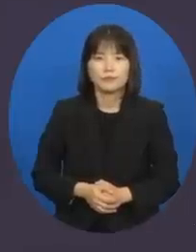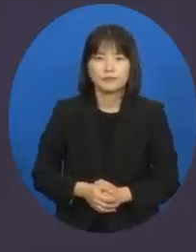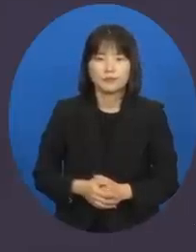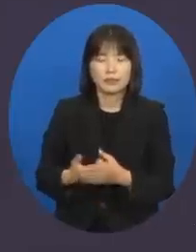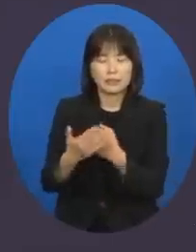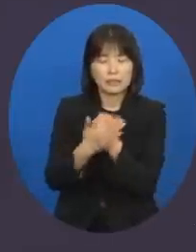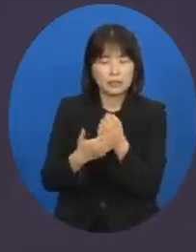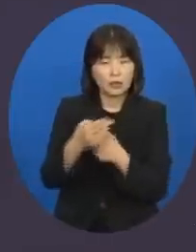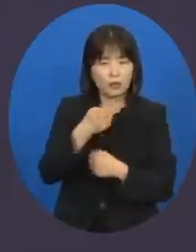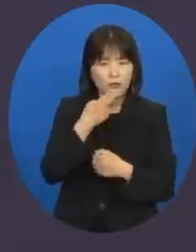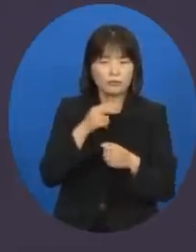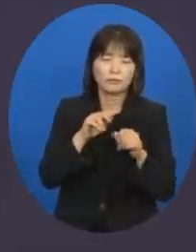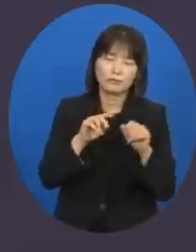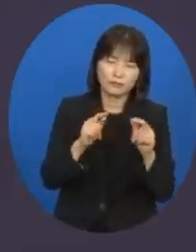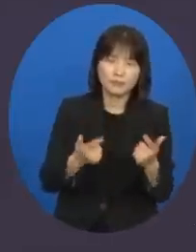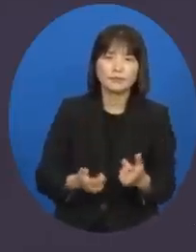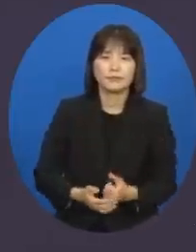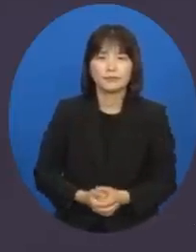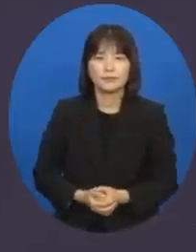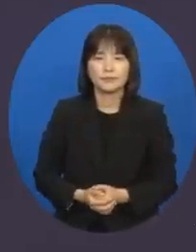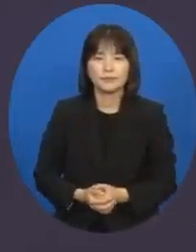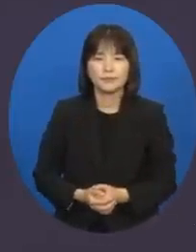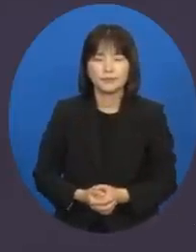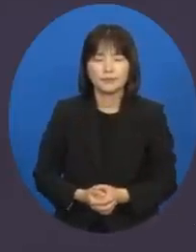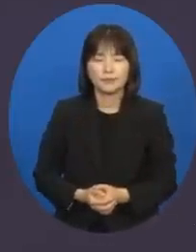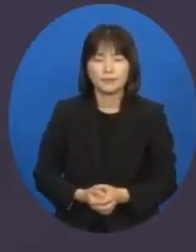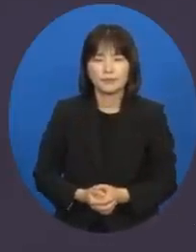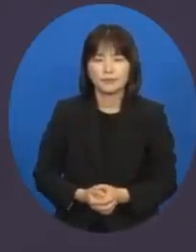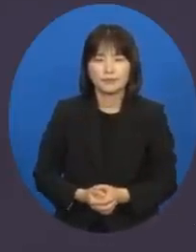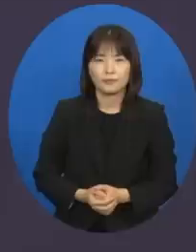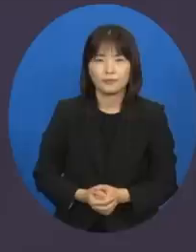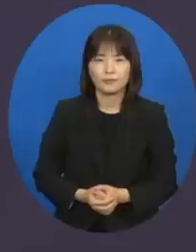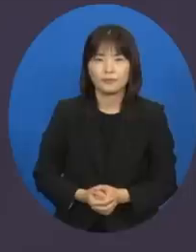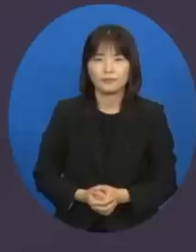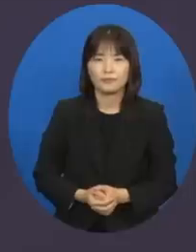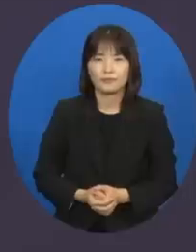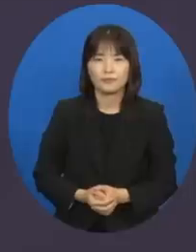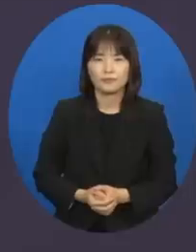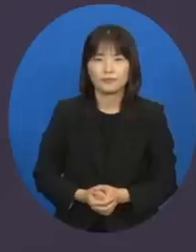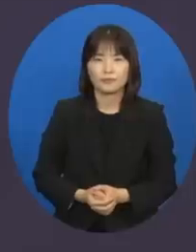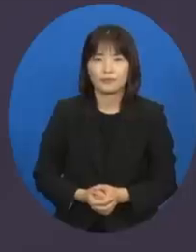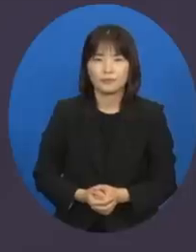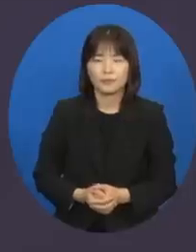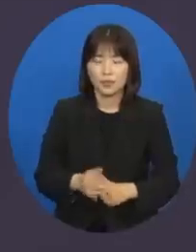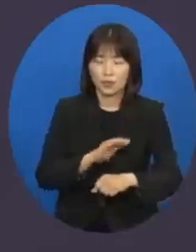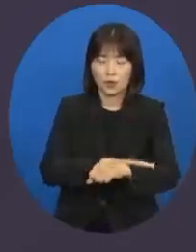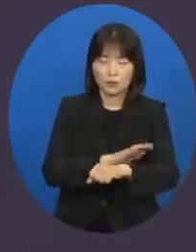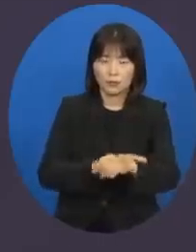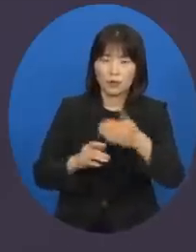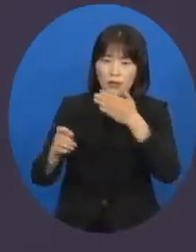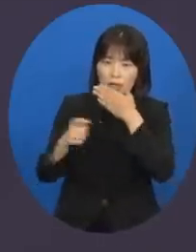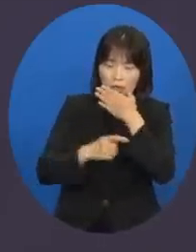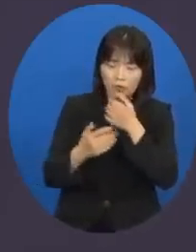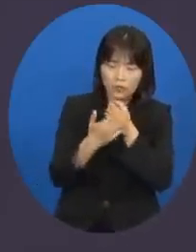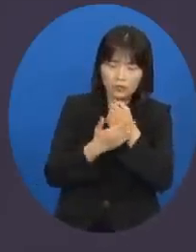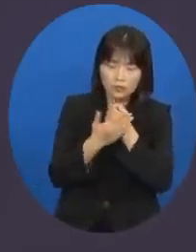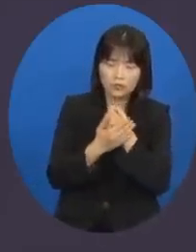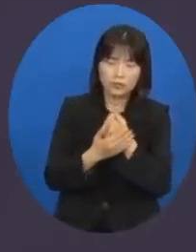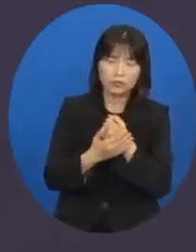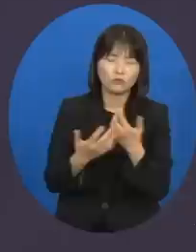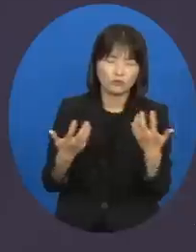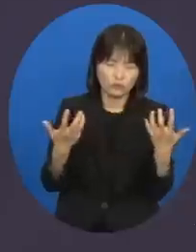은혜가 없는 게 아니에요. 은혜가 없는 것이 아니었다는 것입니다. 왼편 강도의 은혜가